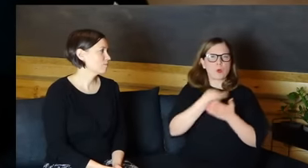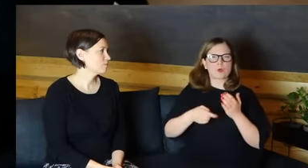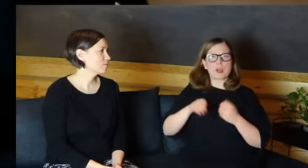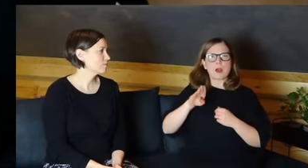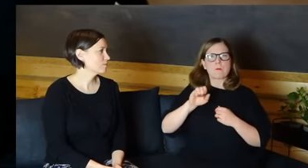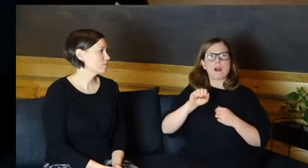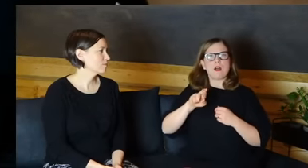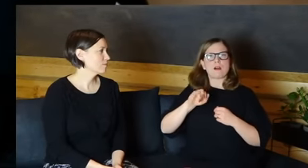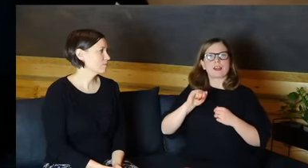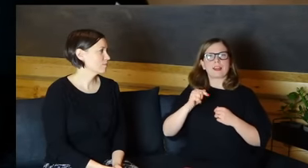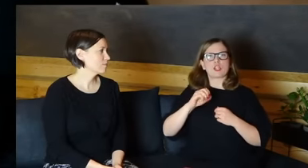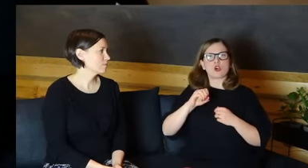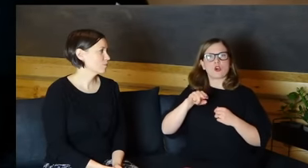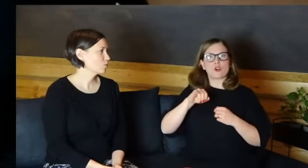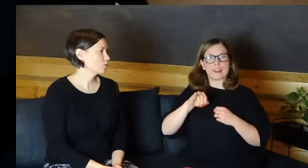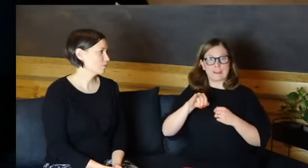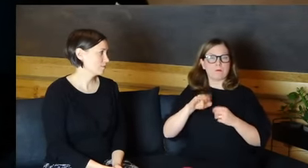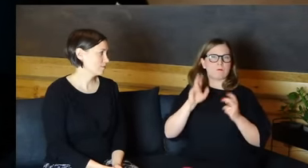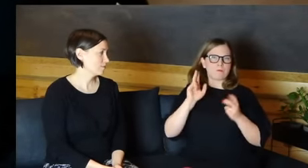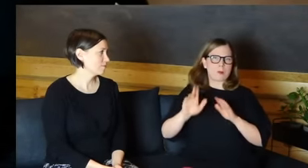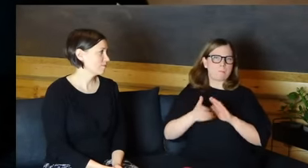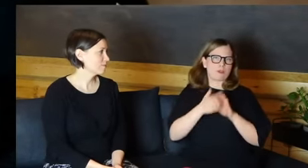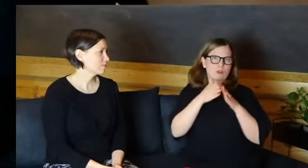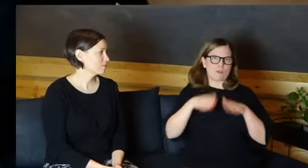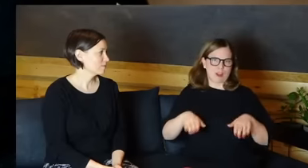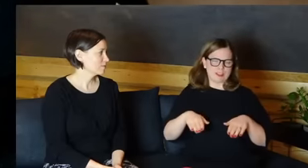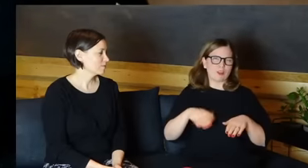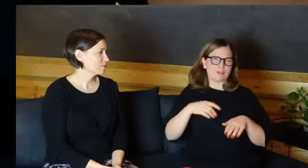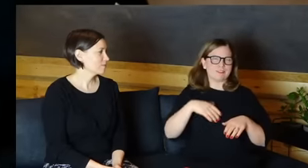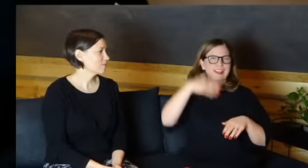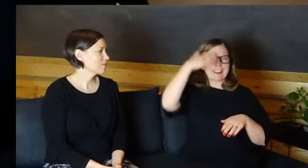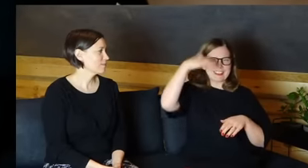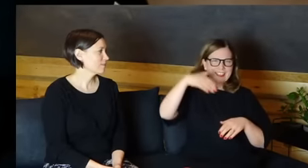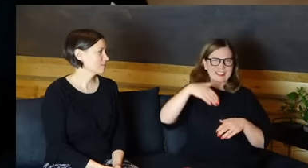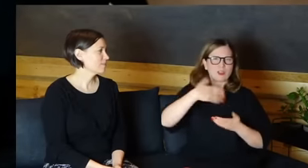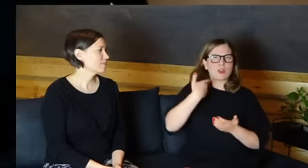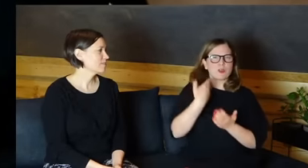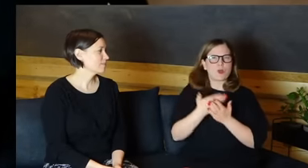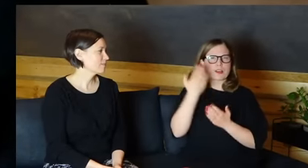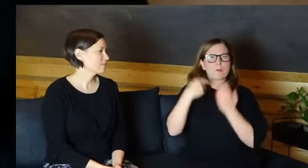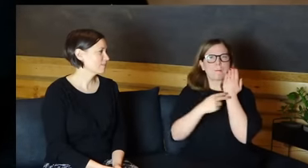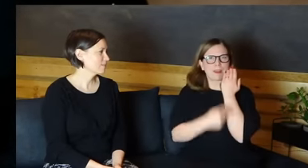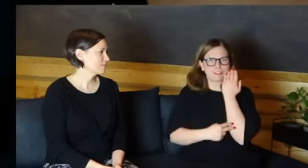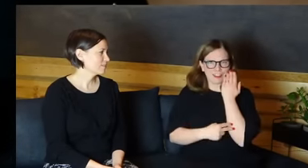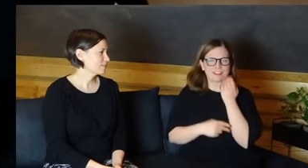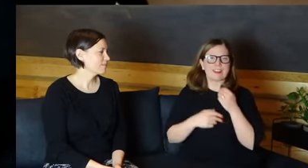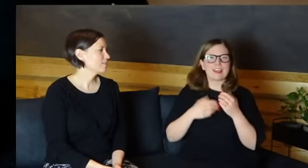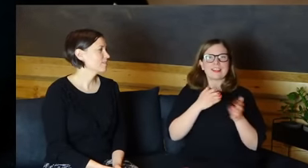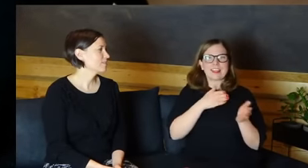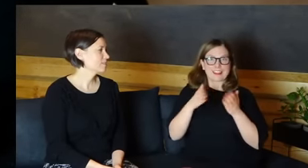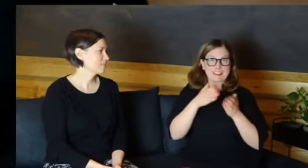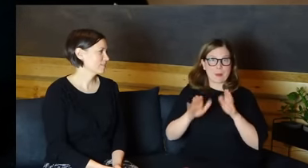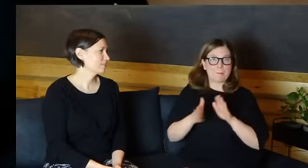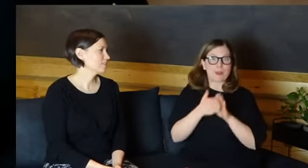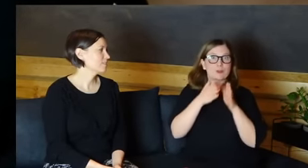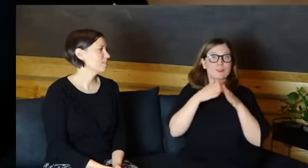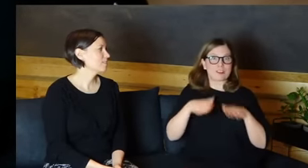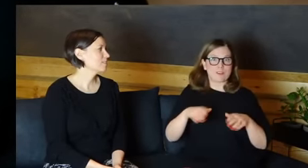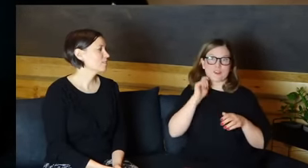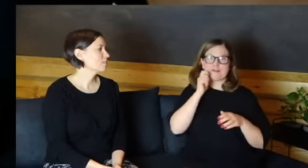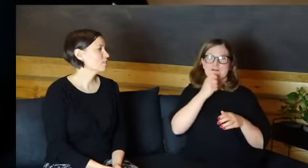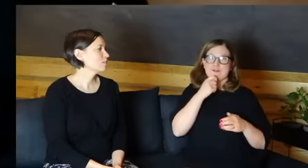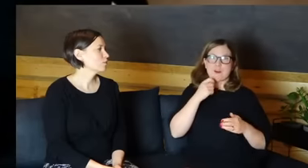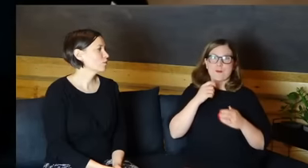tuttu perustavalaisille myös tuolta. Viime vuonna pidettiin Mäntsälässä perustavan joulukonsertti, ja Joose oli siellä